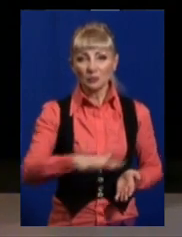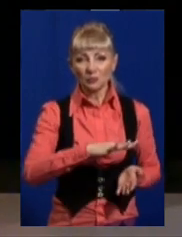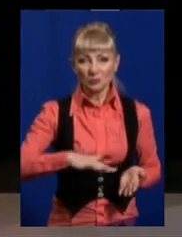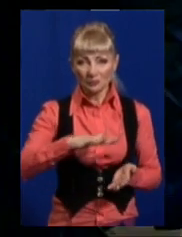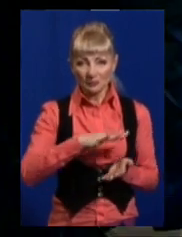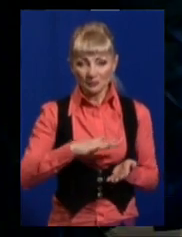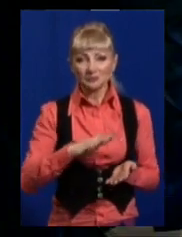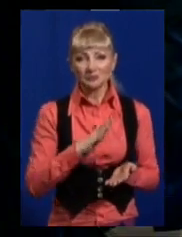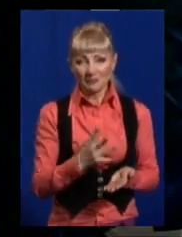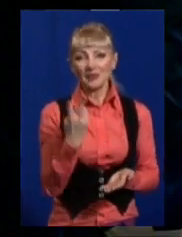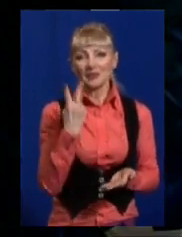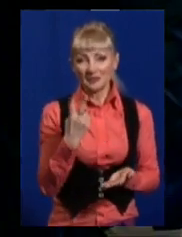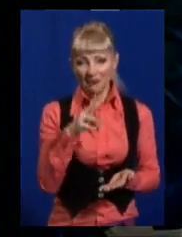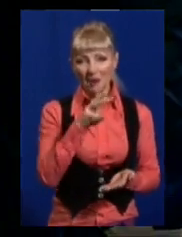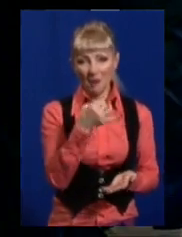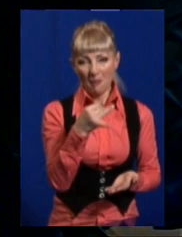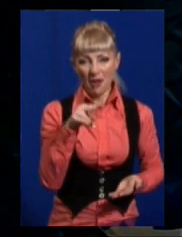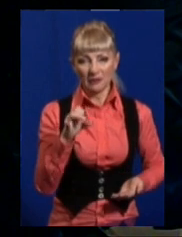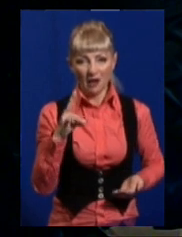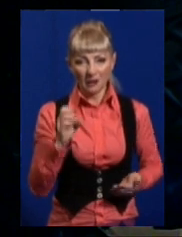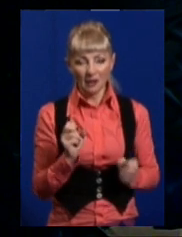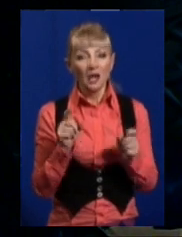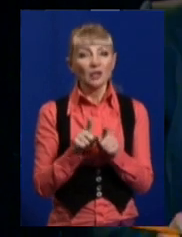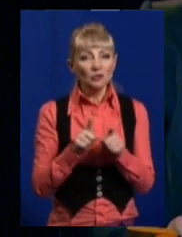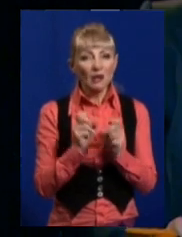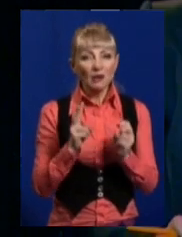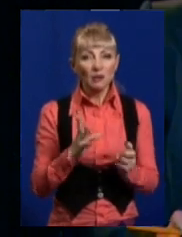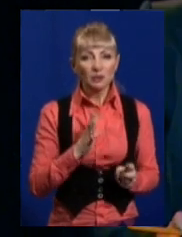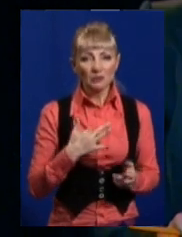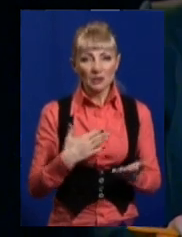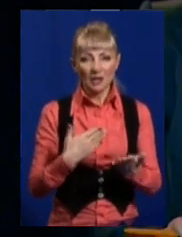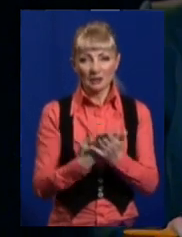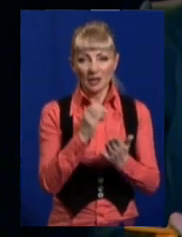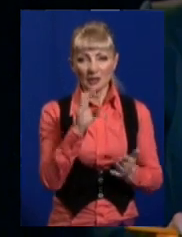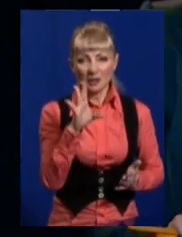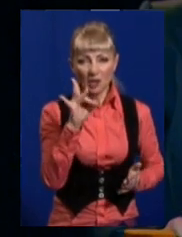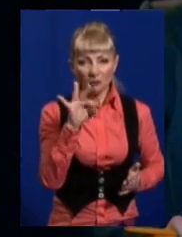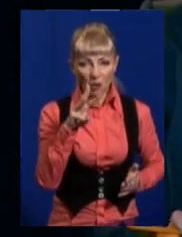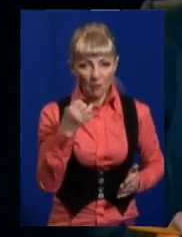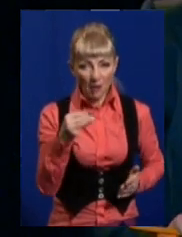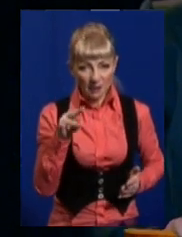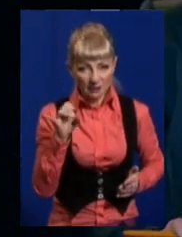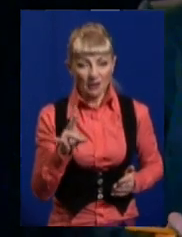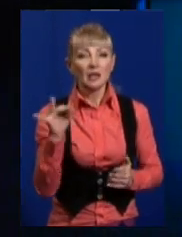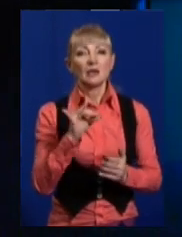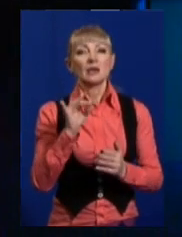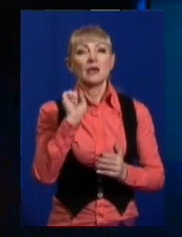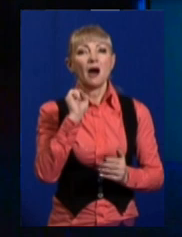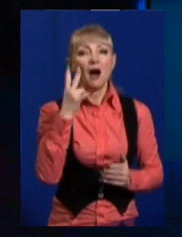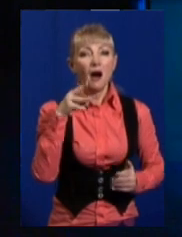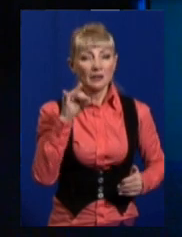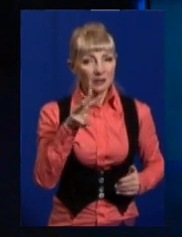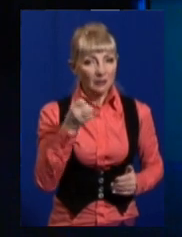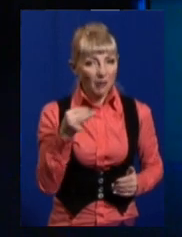було два майдани. Так само, як в нас був активний Євромайдан, і після цього і антимайдан, ми мусимо це